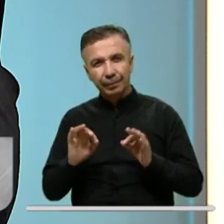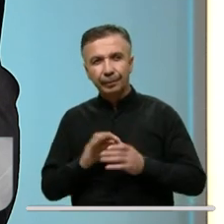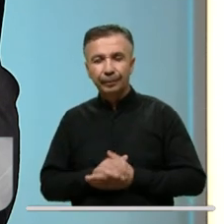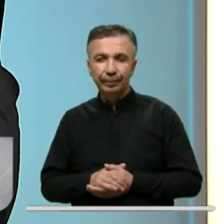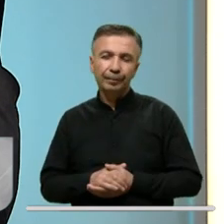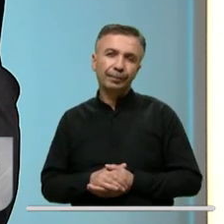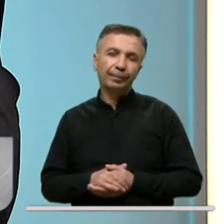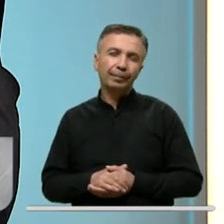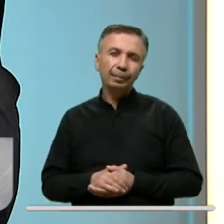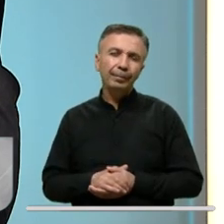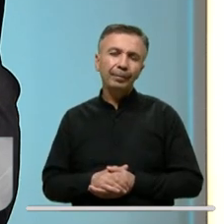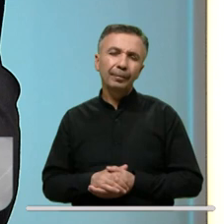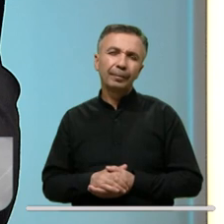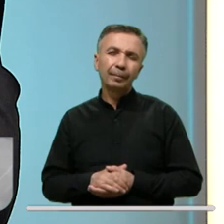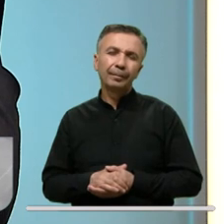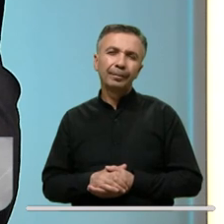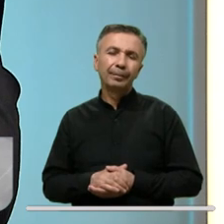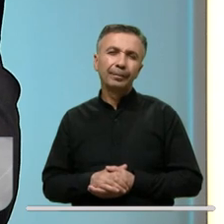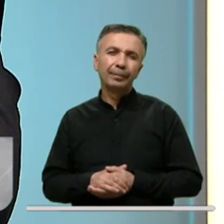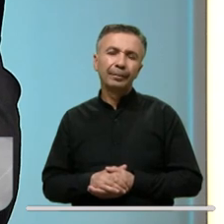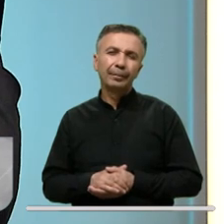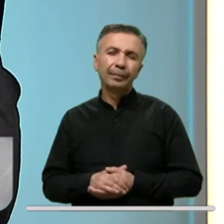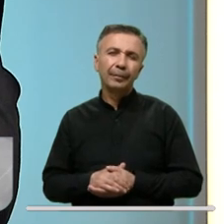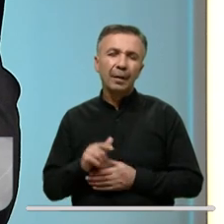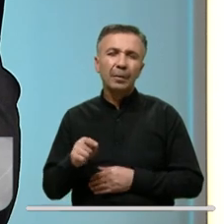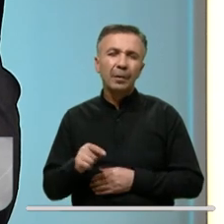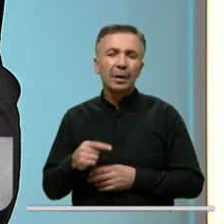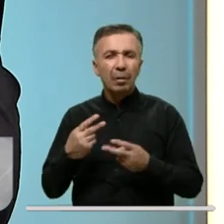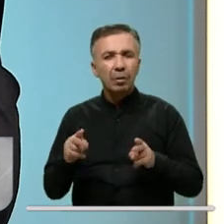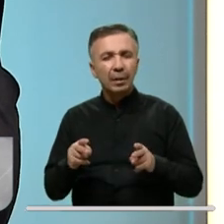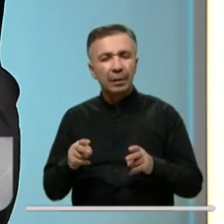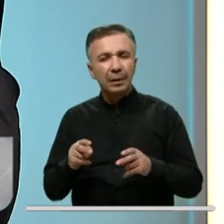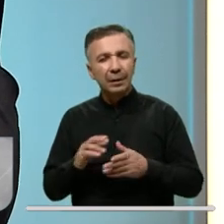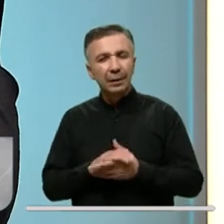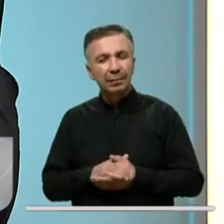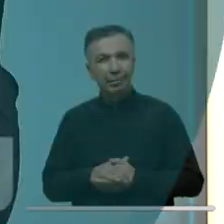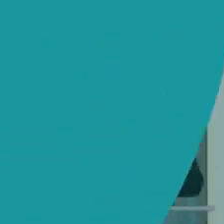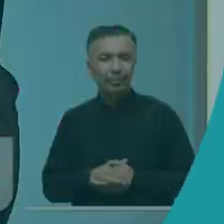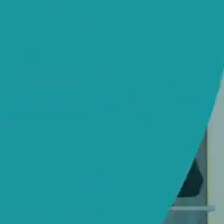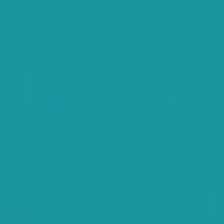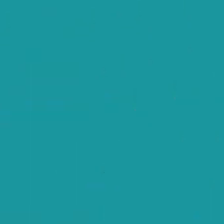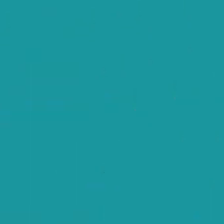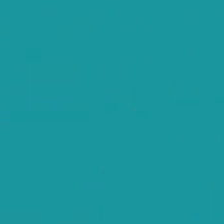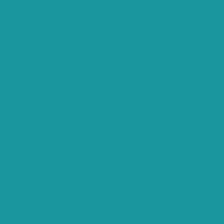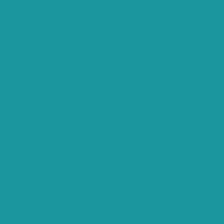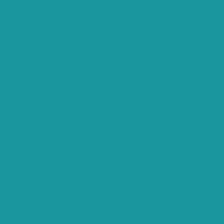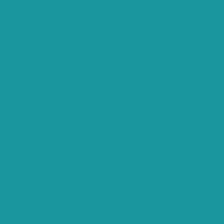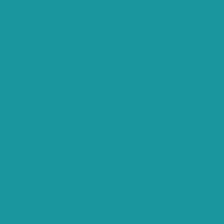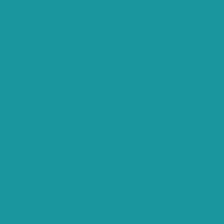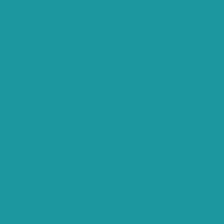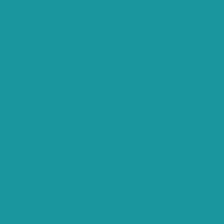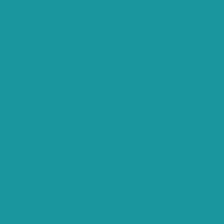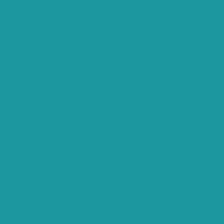Eee burada Eee Bu da müstehap bir tanesi yani bunu dle söyle yapılırsa iyi